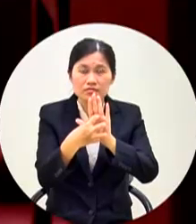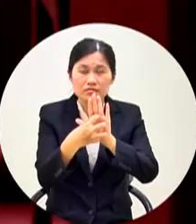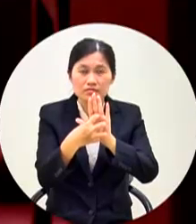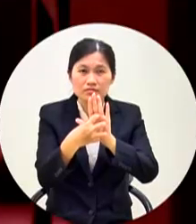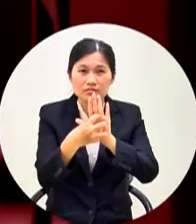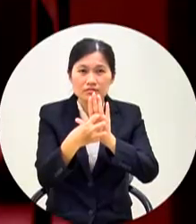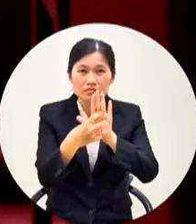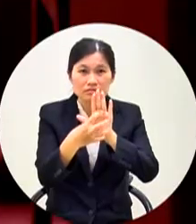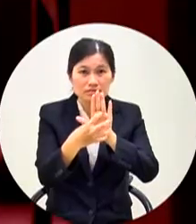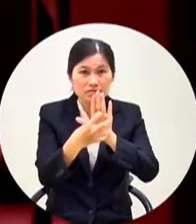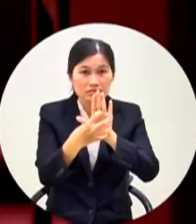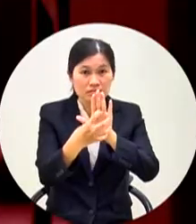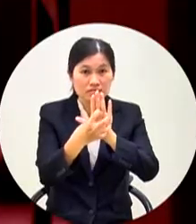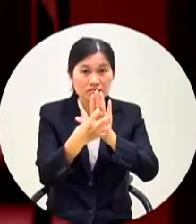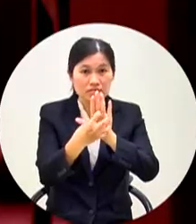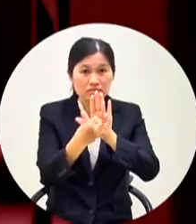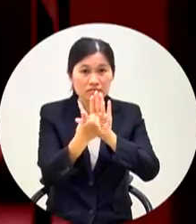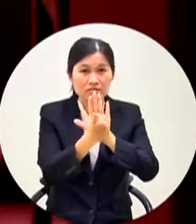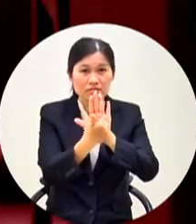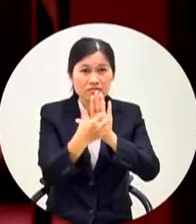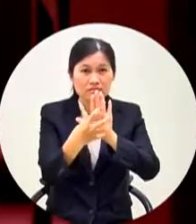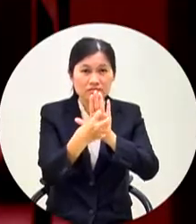图案里面的左下角